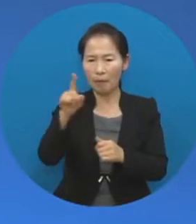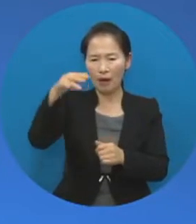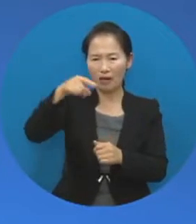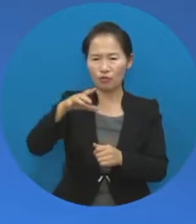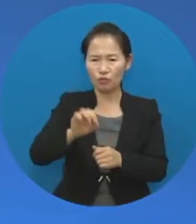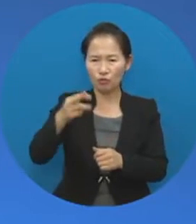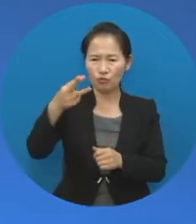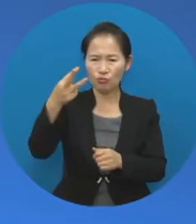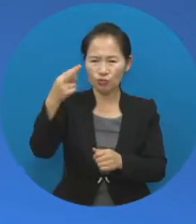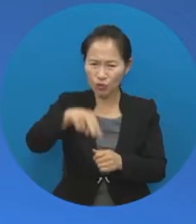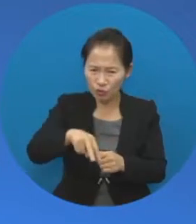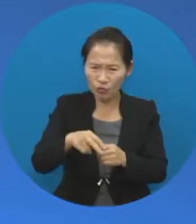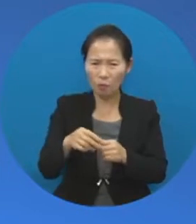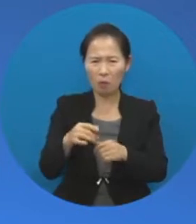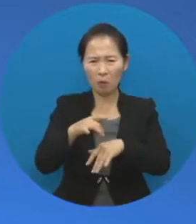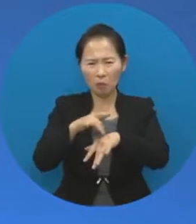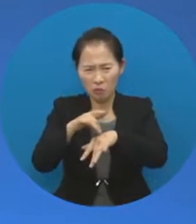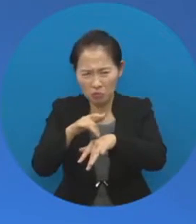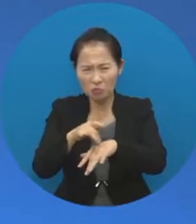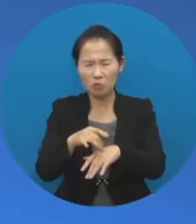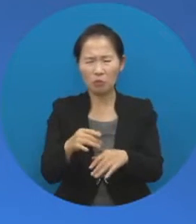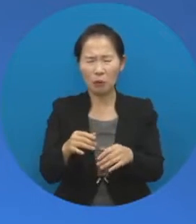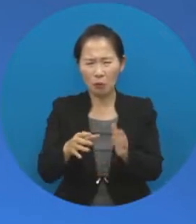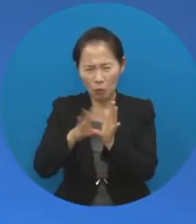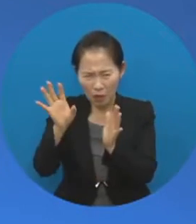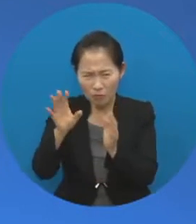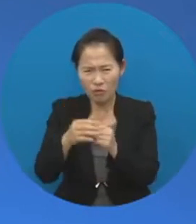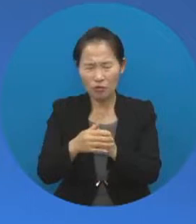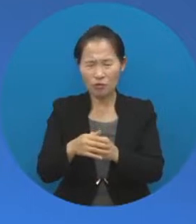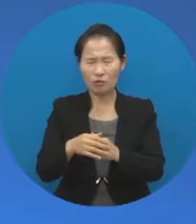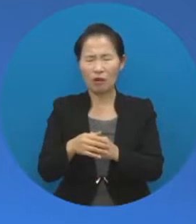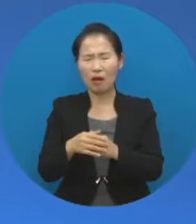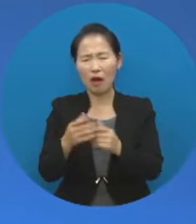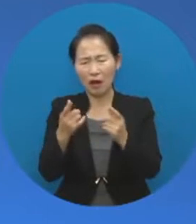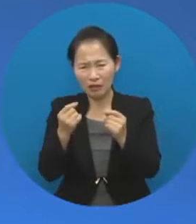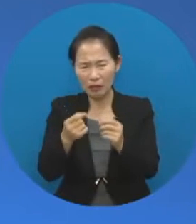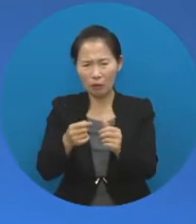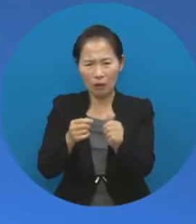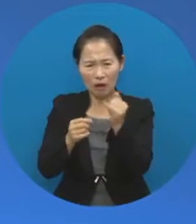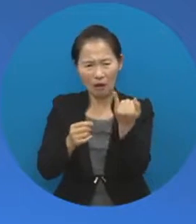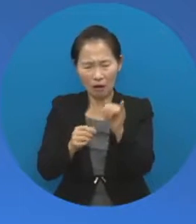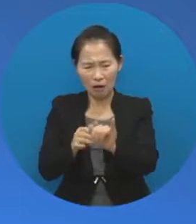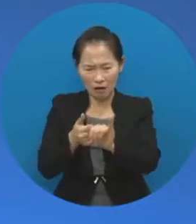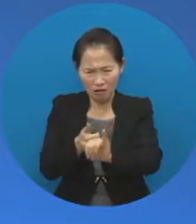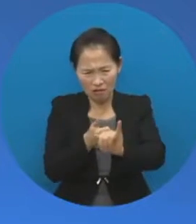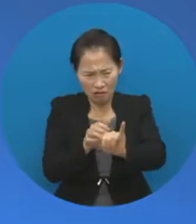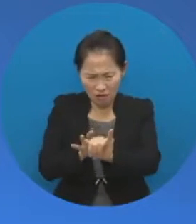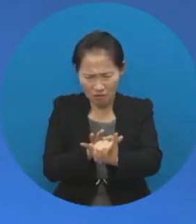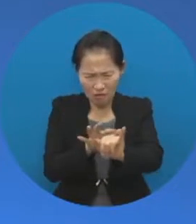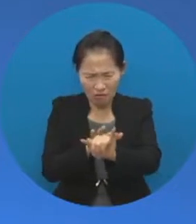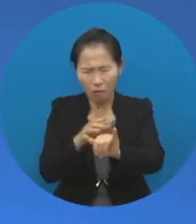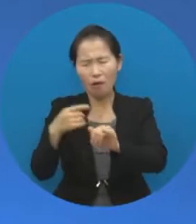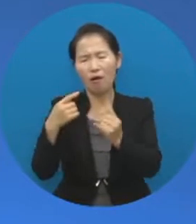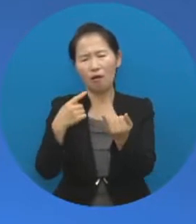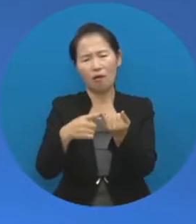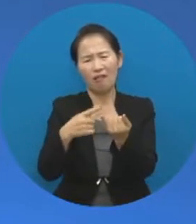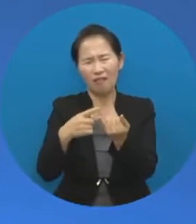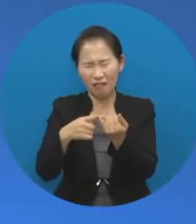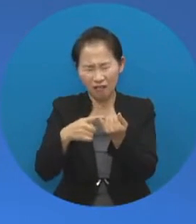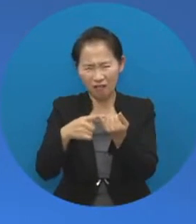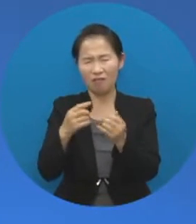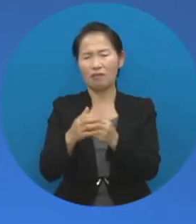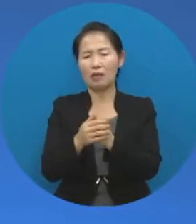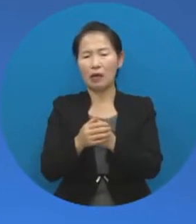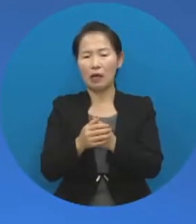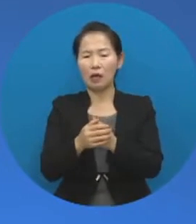같다, 귀신이다, 유령이다 이러면서 저를 쫓아오면서 놀리기 시작했고요. 저는 아이들의 놀림 가운데서